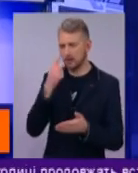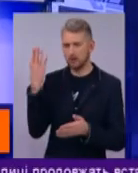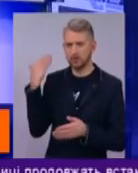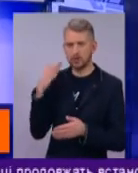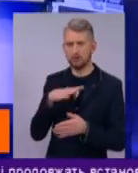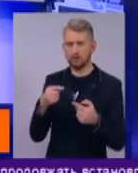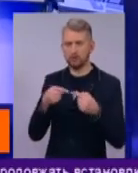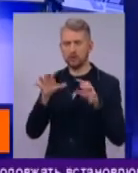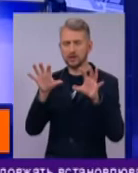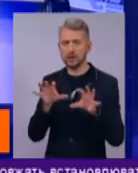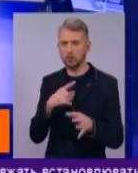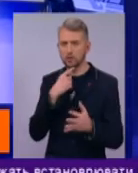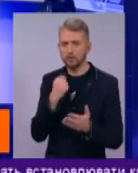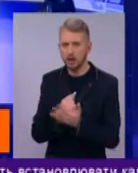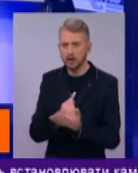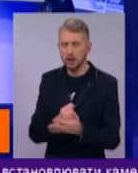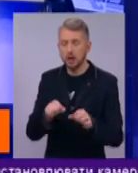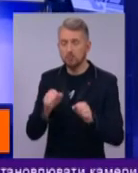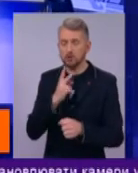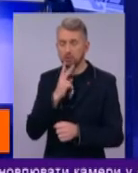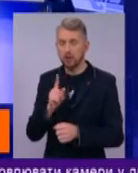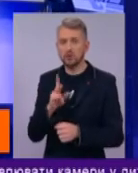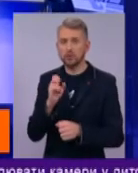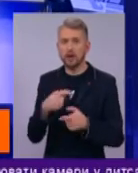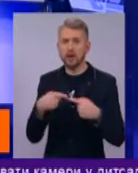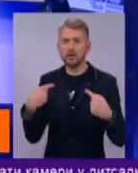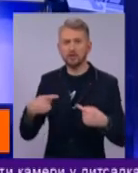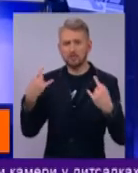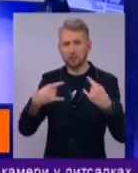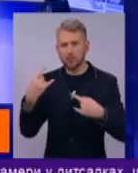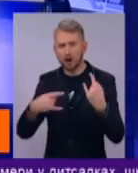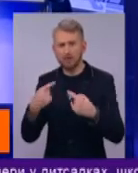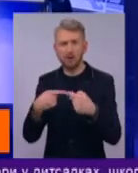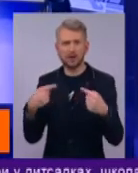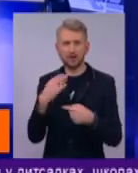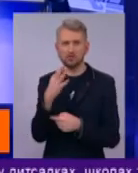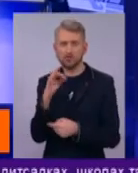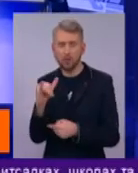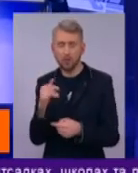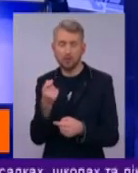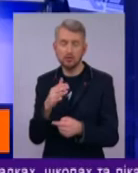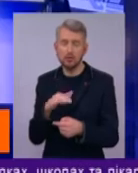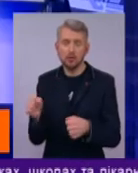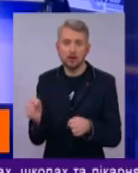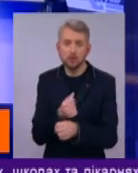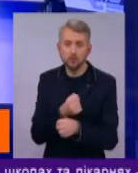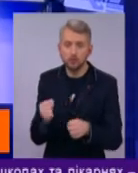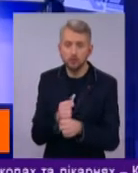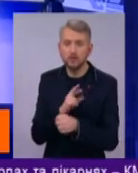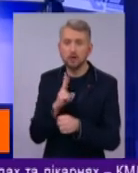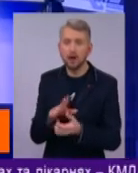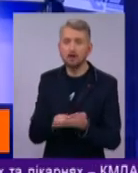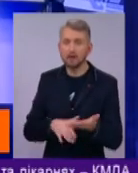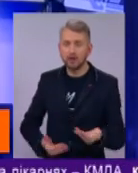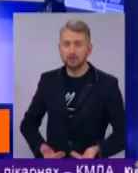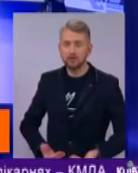відповідний був закон ухвалений. Можемо побачити, що на різних ефірах, на різних шоу, мало не чубляться за те, як нам далі